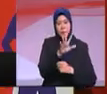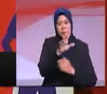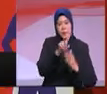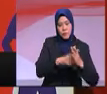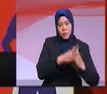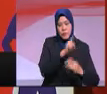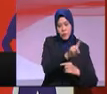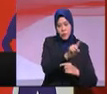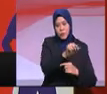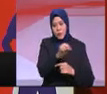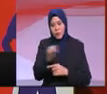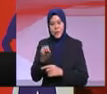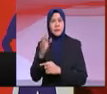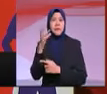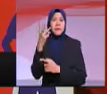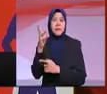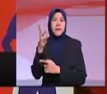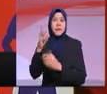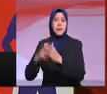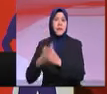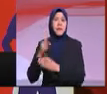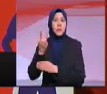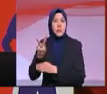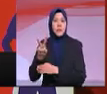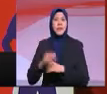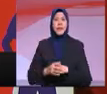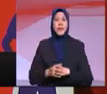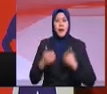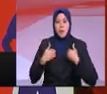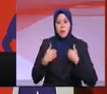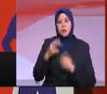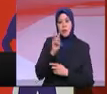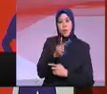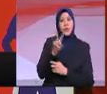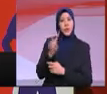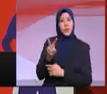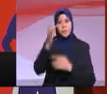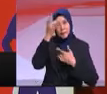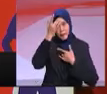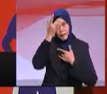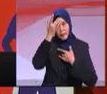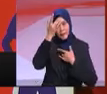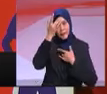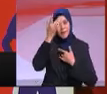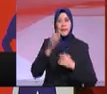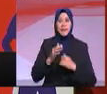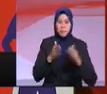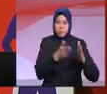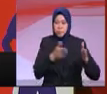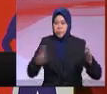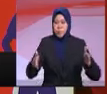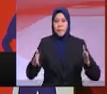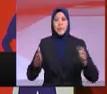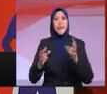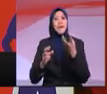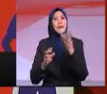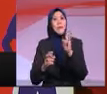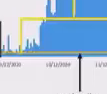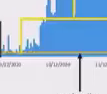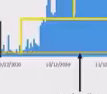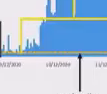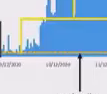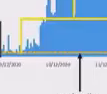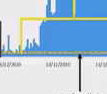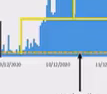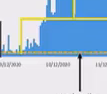hingga ke 16 Februari. Kita ada 22 pesakit ketika itu. Lepas tu daripada 16 Februari untuk